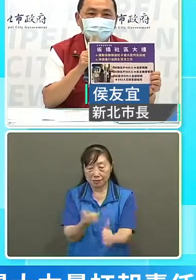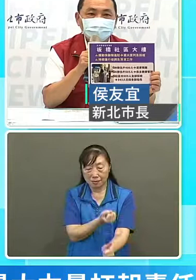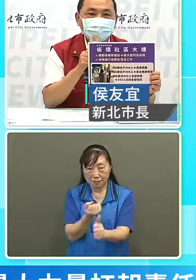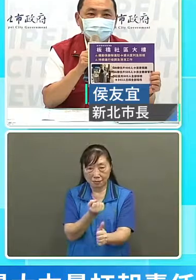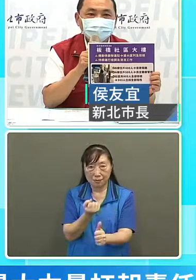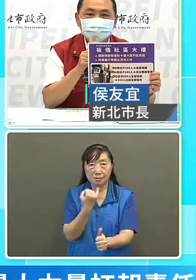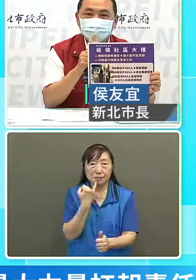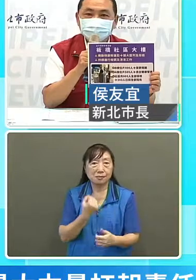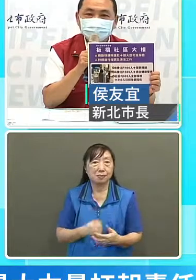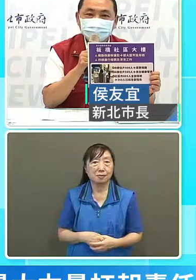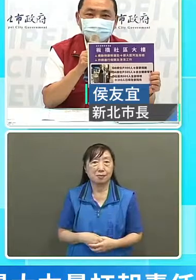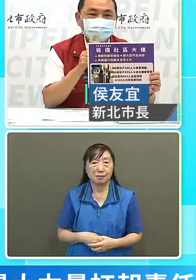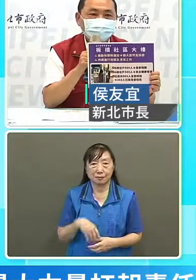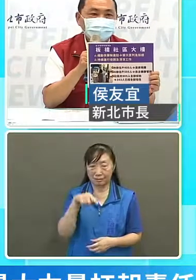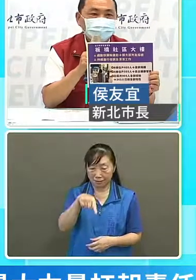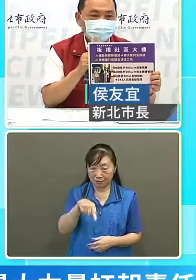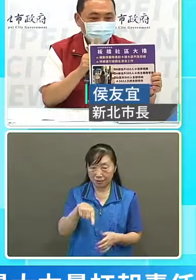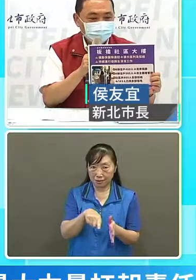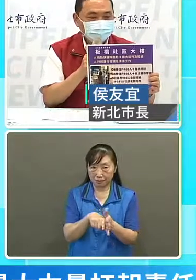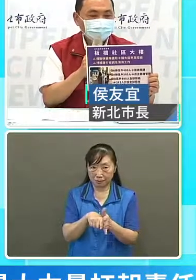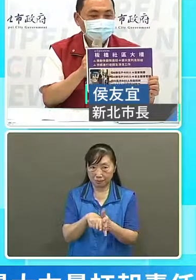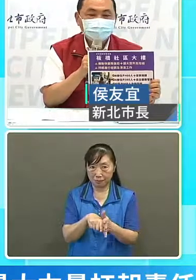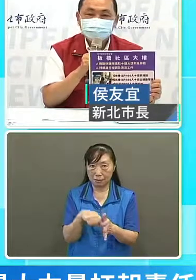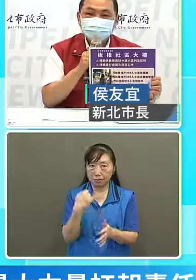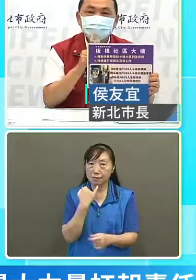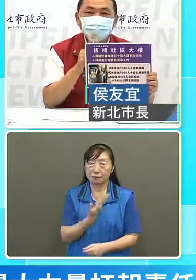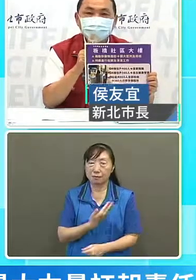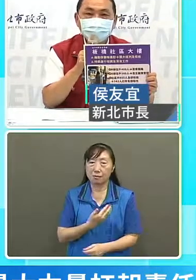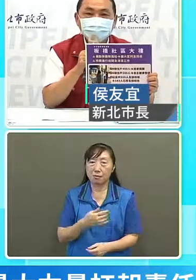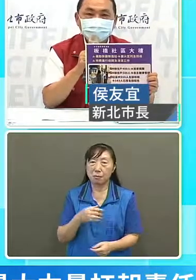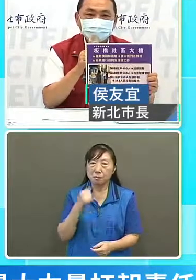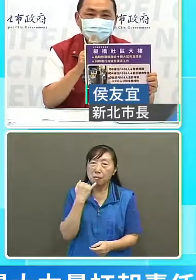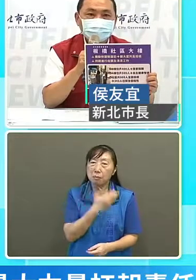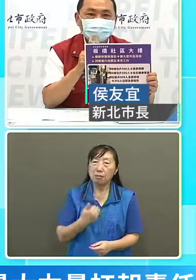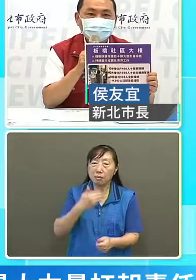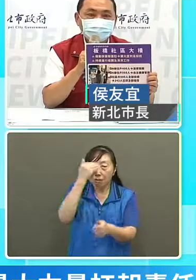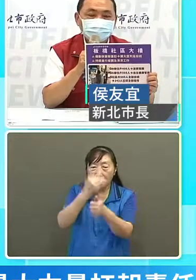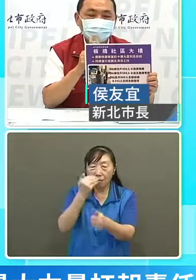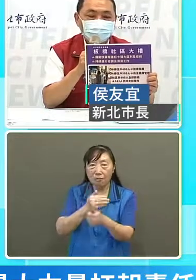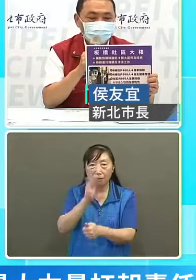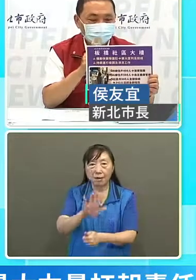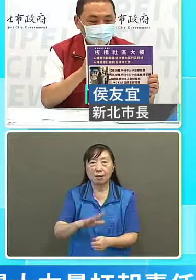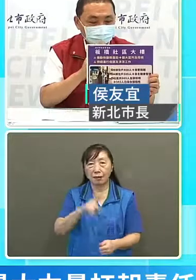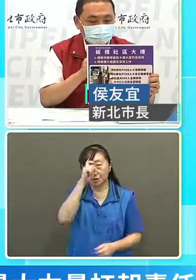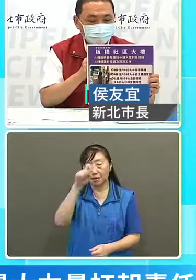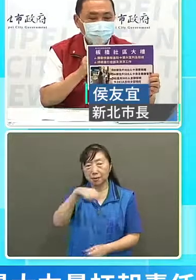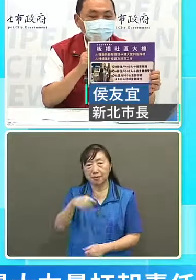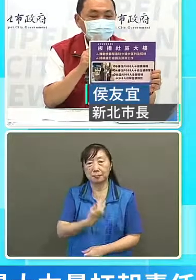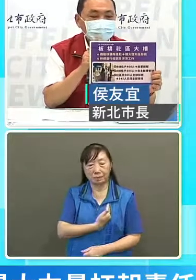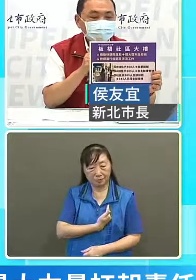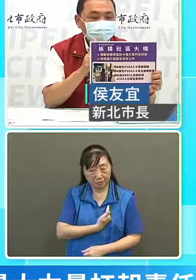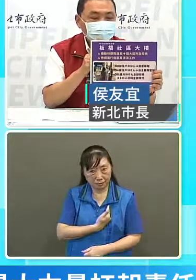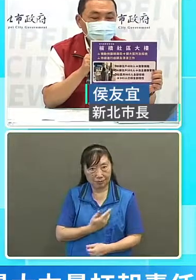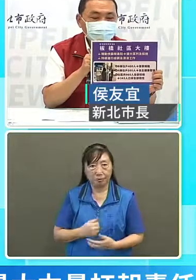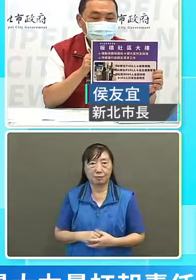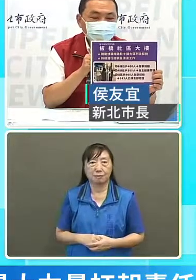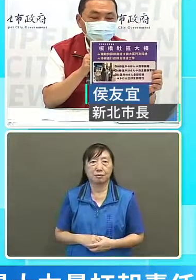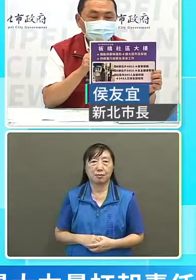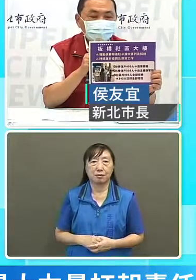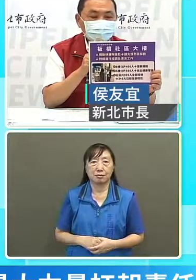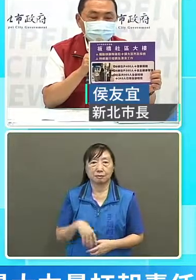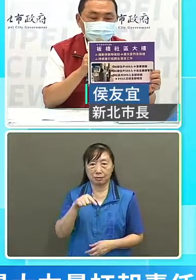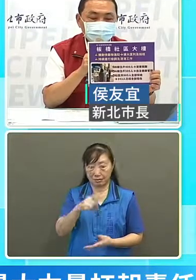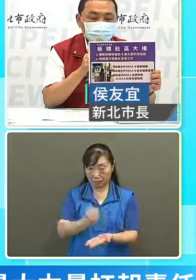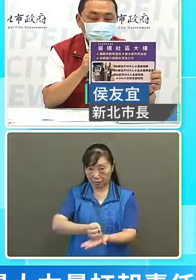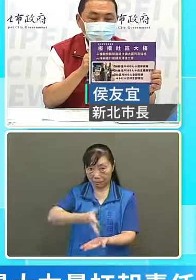下来，这当中给大家也许带来了一些不方便，也请大家多多能够体谅。至于这一